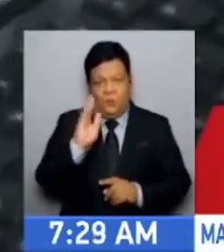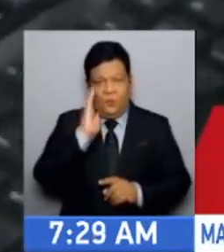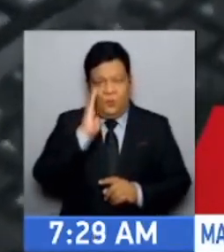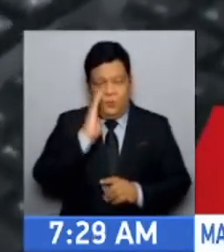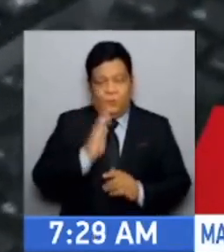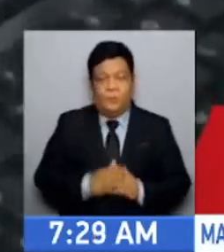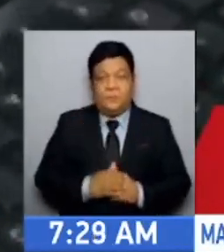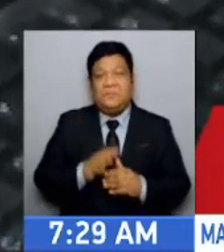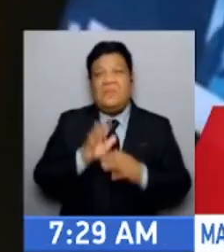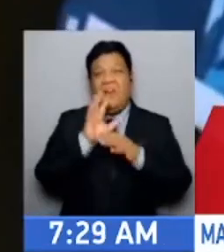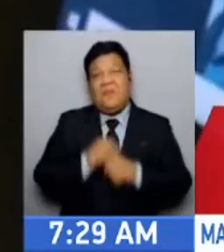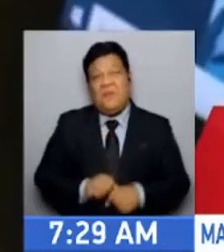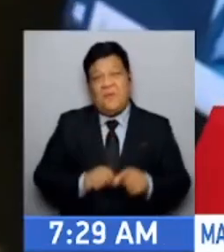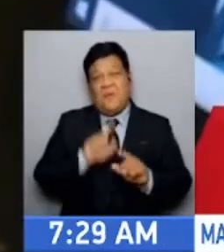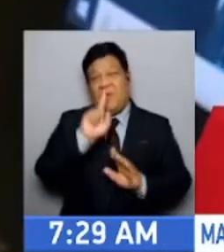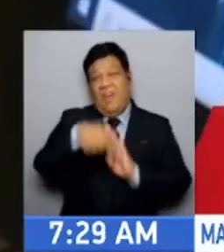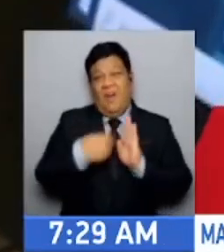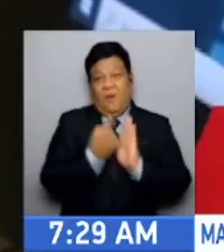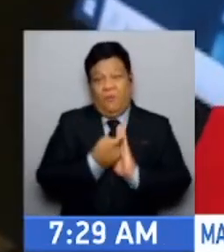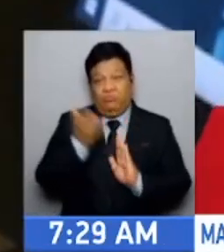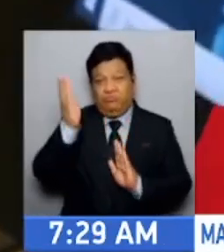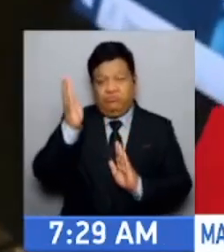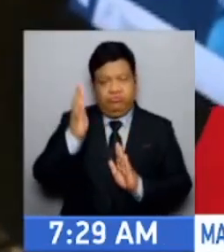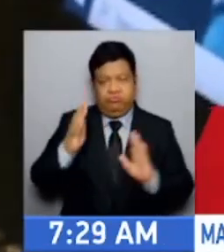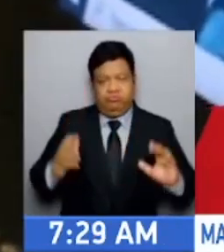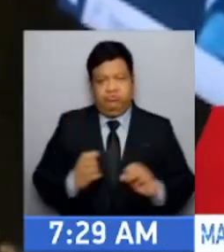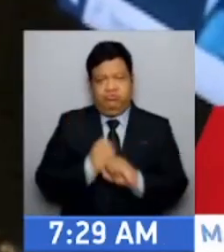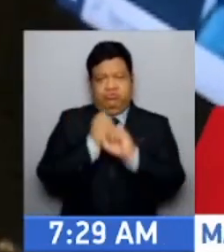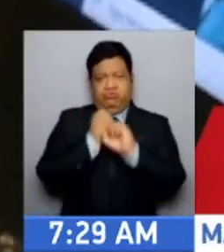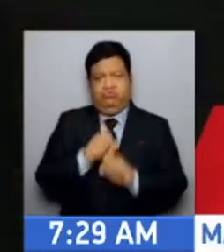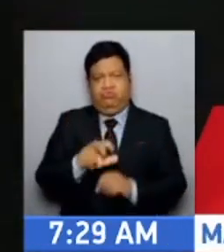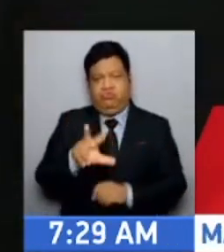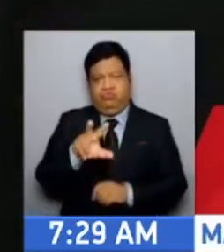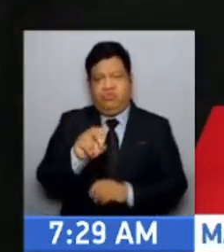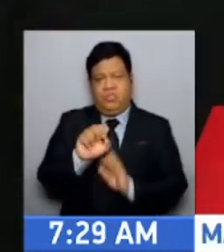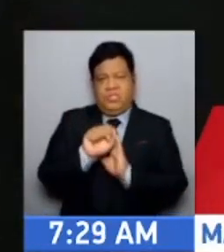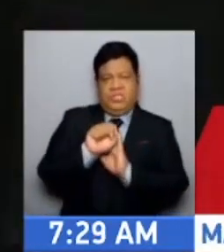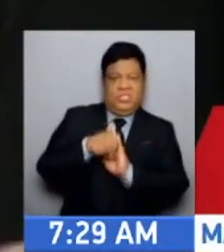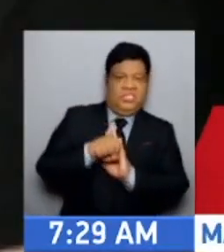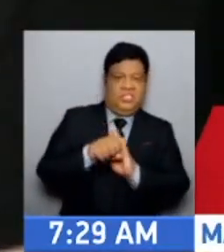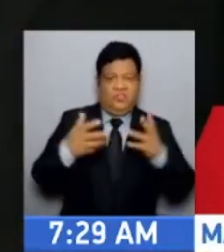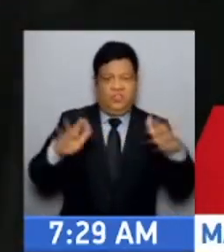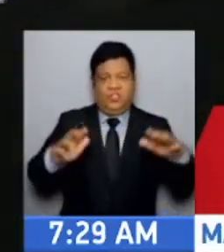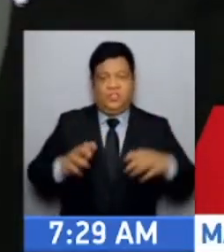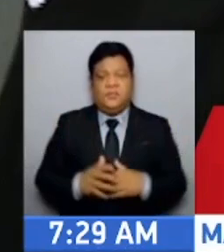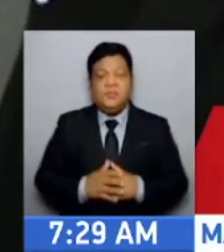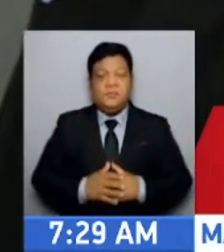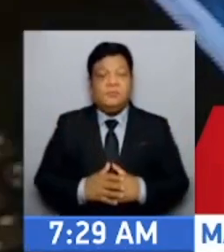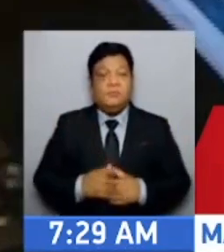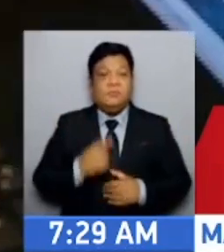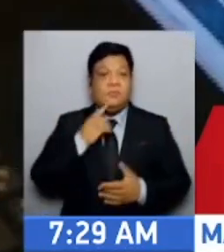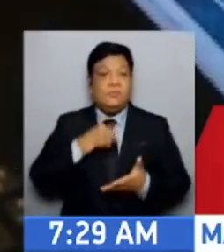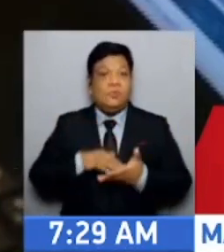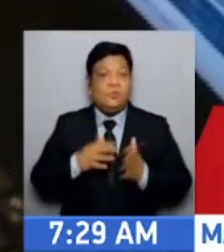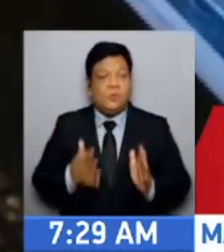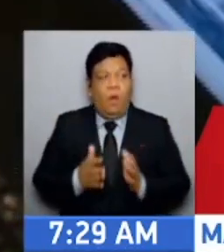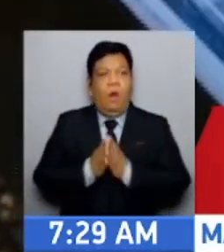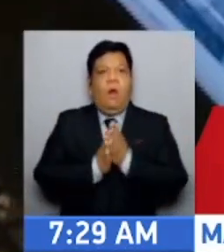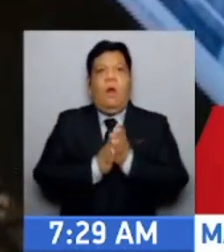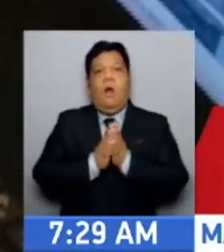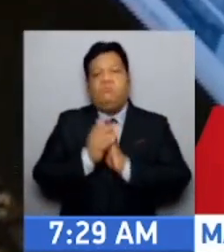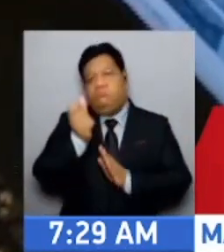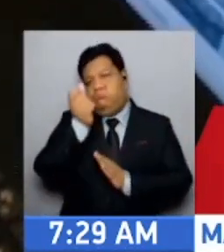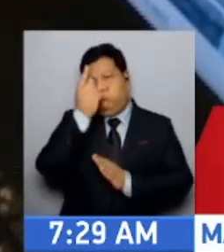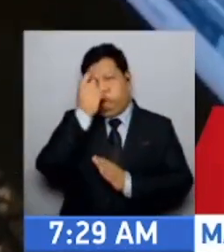session, pinagkakasya niya sa 30 seconds na TikTok video. Sabi ng mga estudyante, mas naiintindihan nila ang math dahil sa